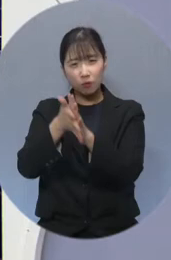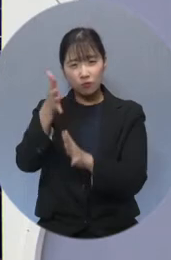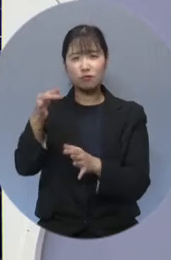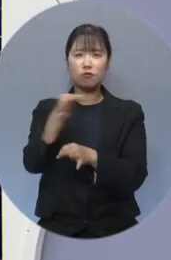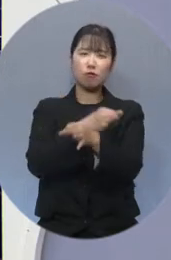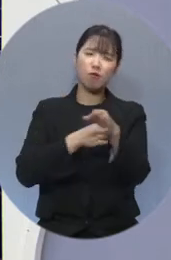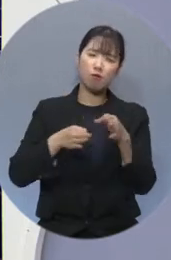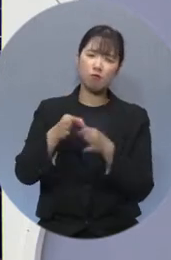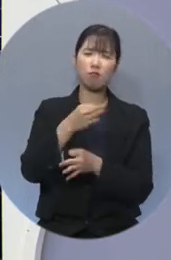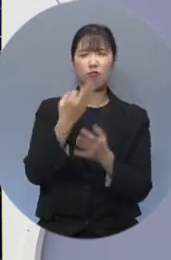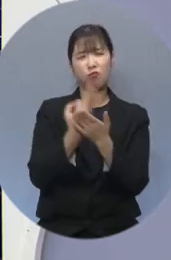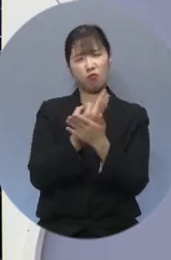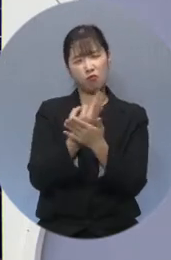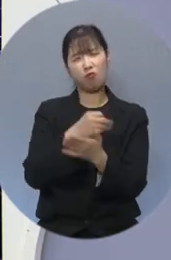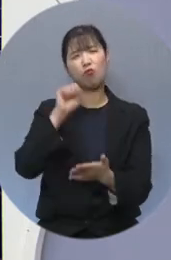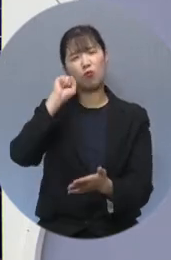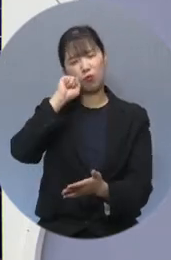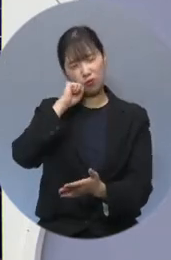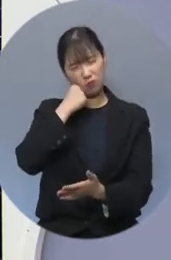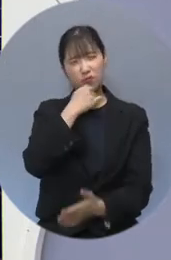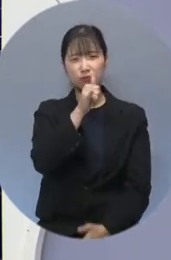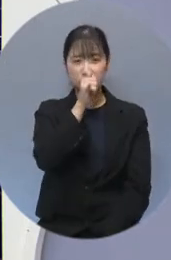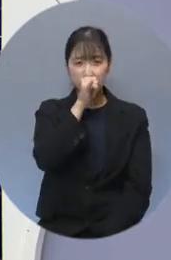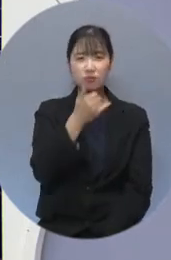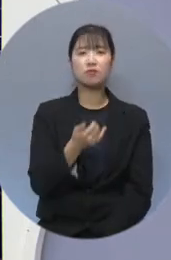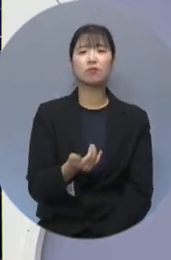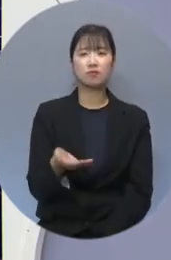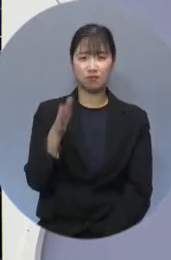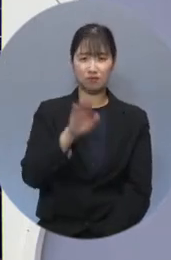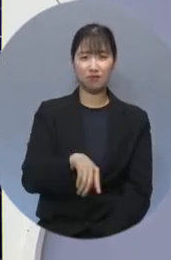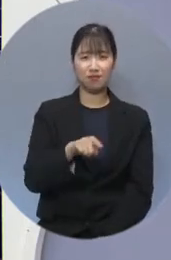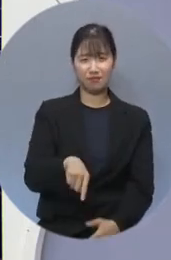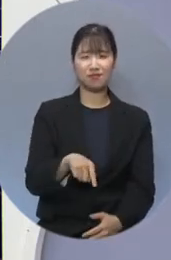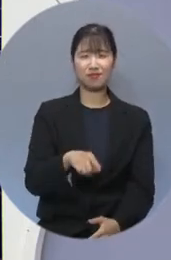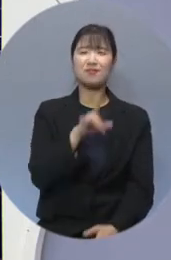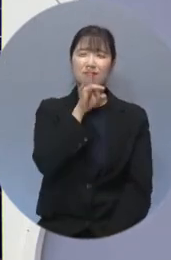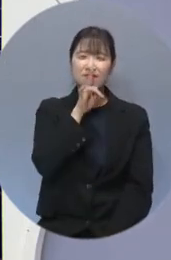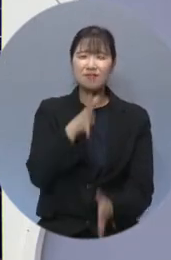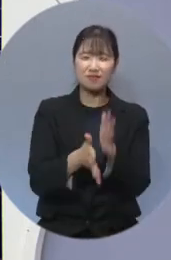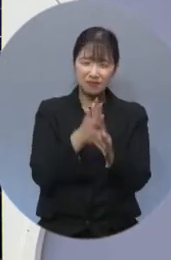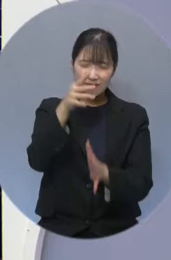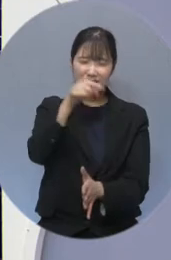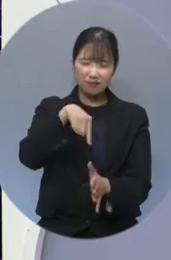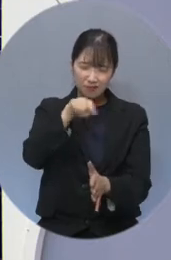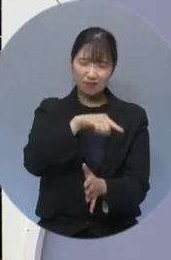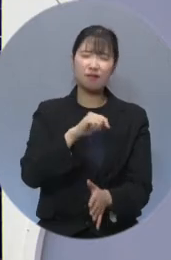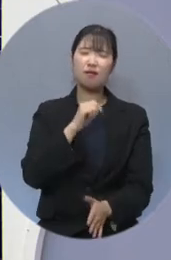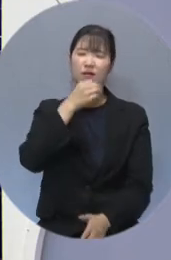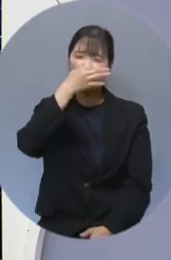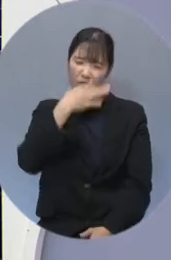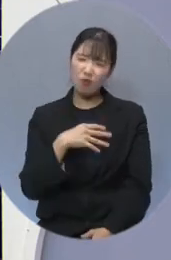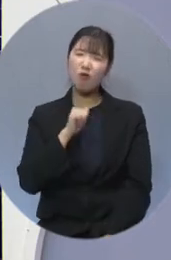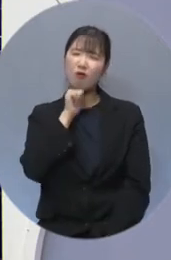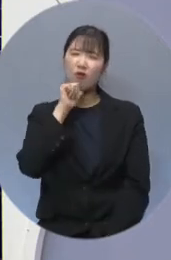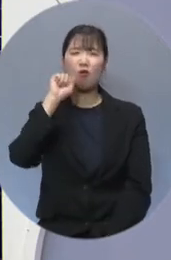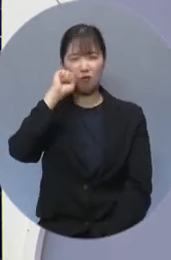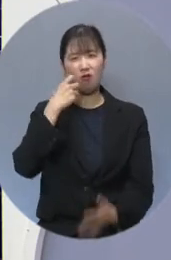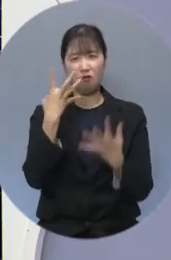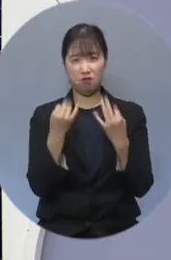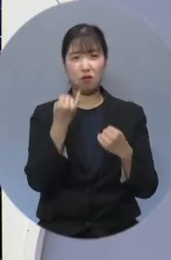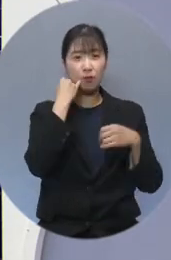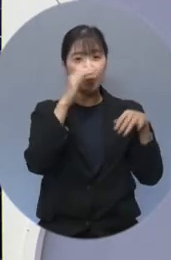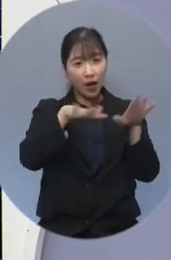조금 어려운 지금 겪었는데 물론 강릉 시내에서도 양극화가 심해졌습니다. 바다가